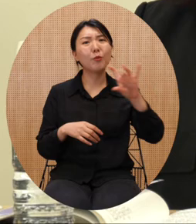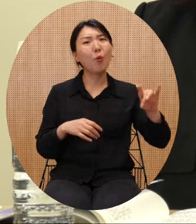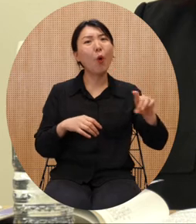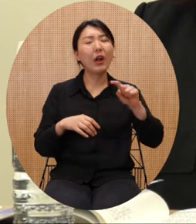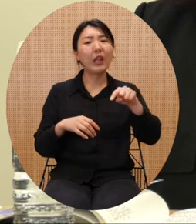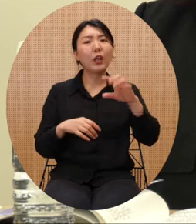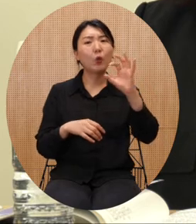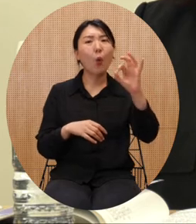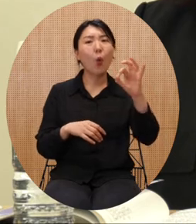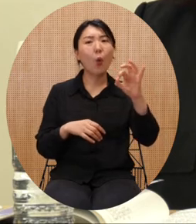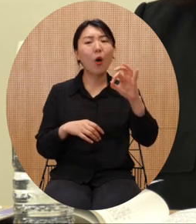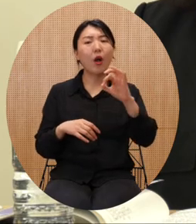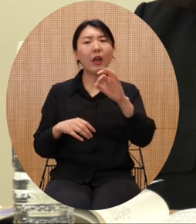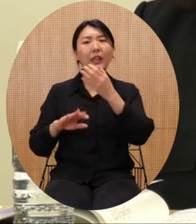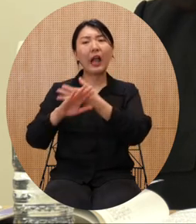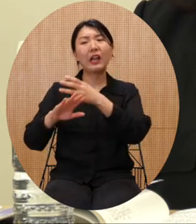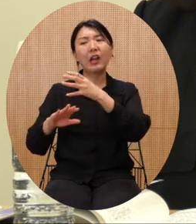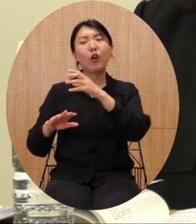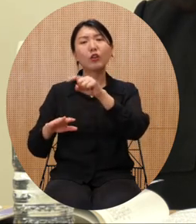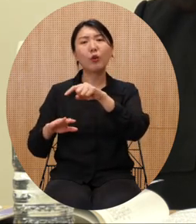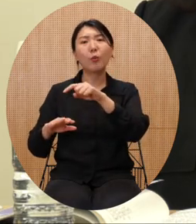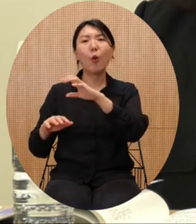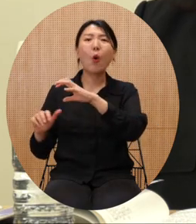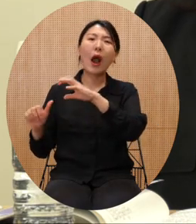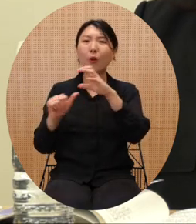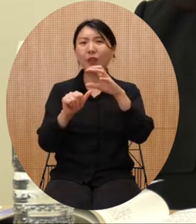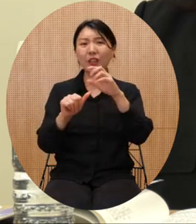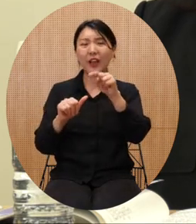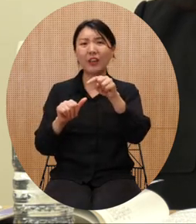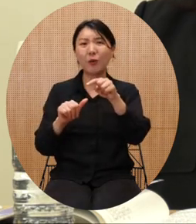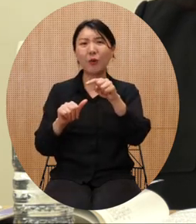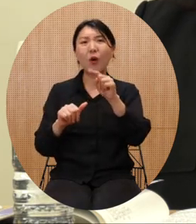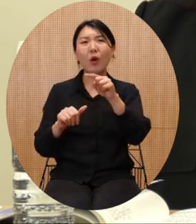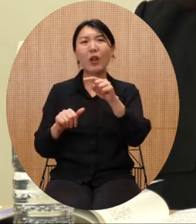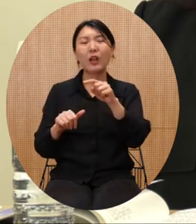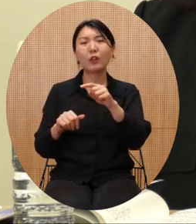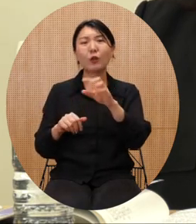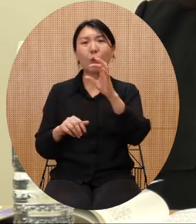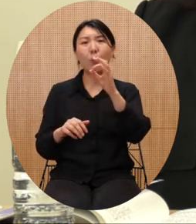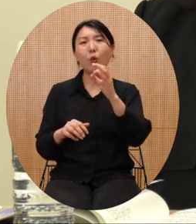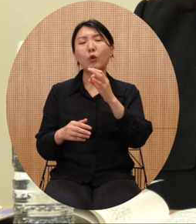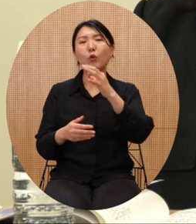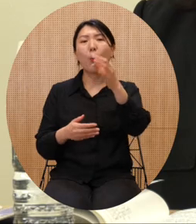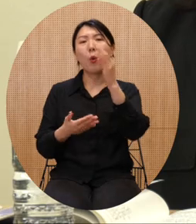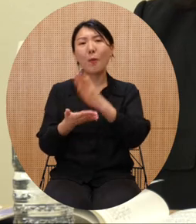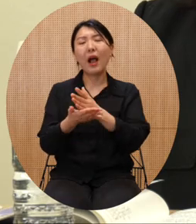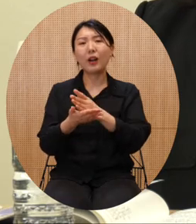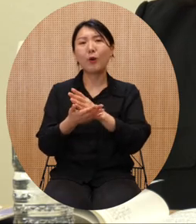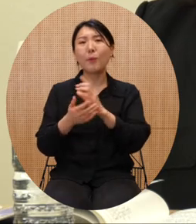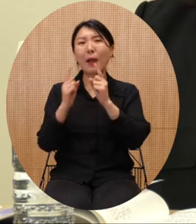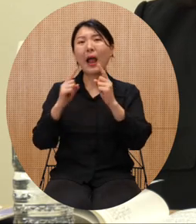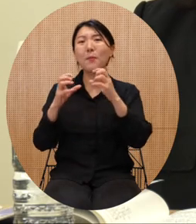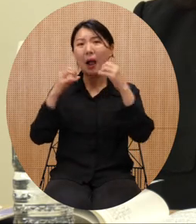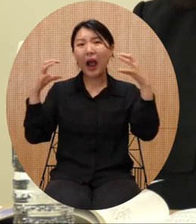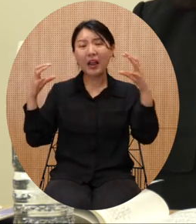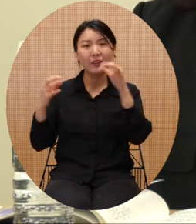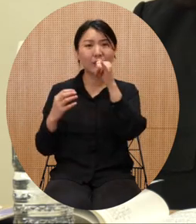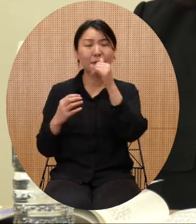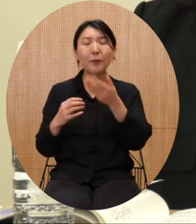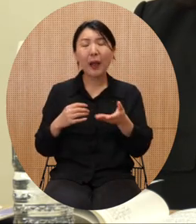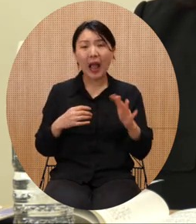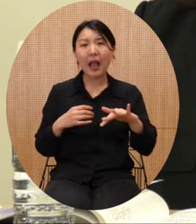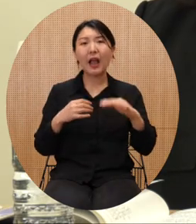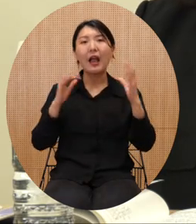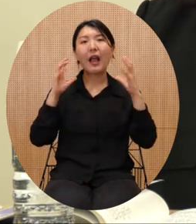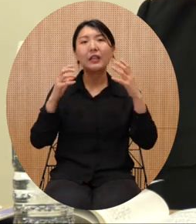이런 얘기가 있어서 지원이 되네 안 되네 없어지네 하는 부분이 있었지만 그래도 아이들의 주거권이라는